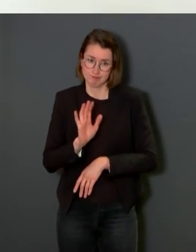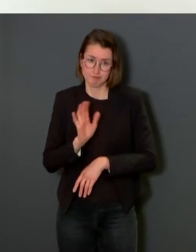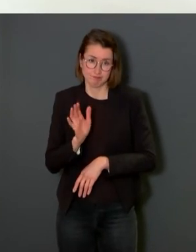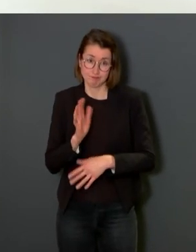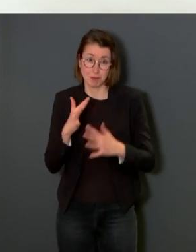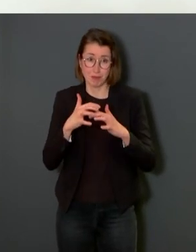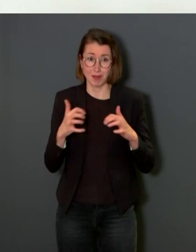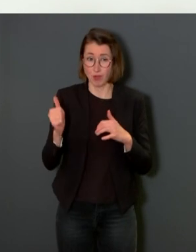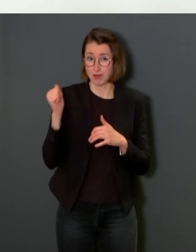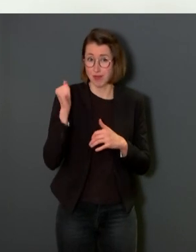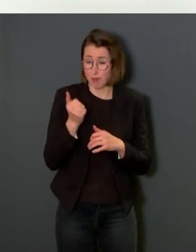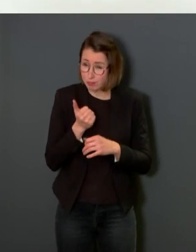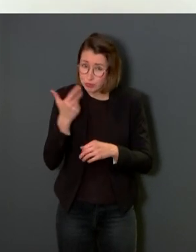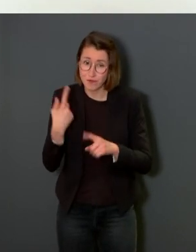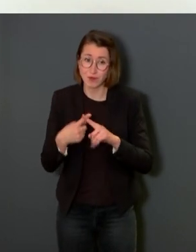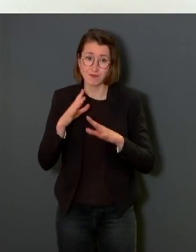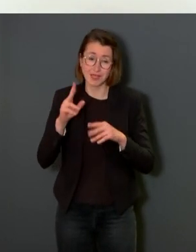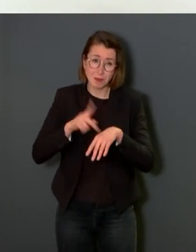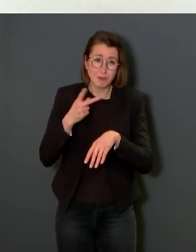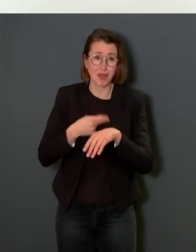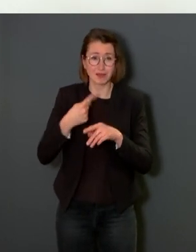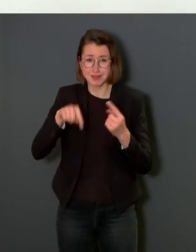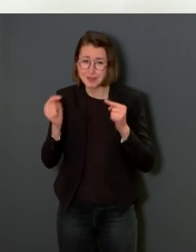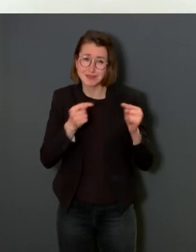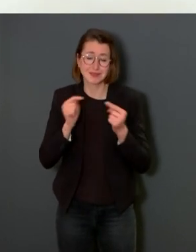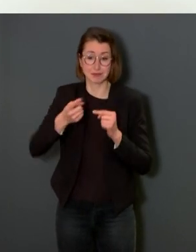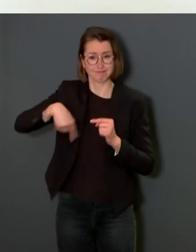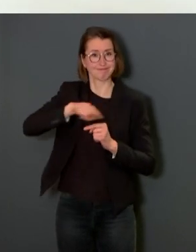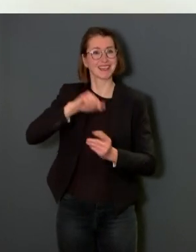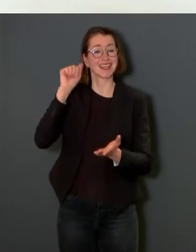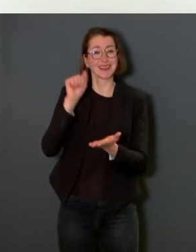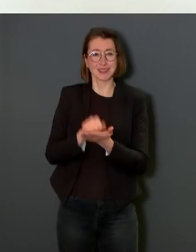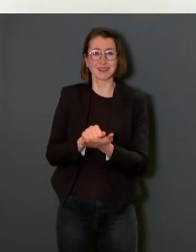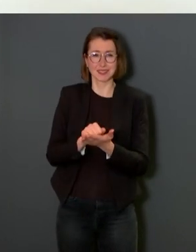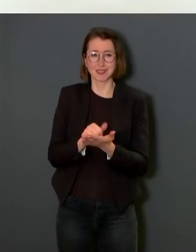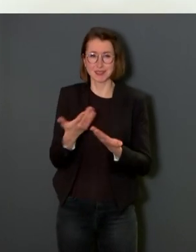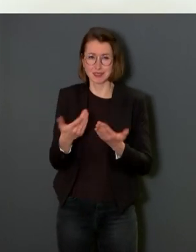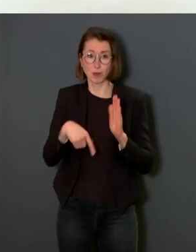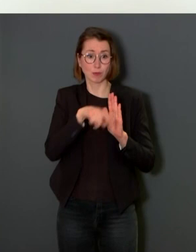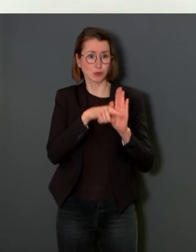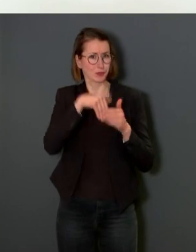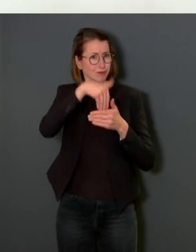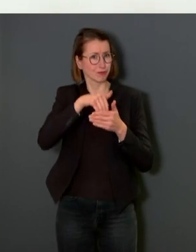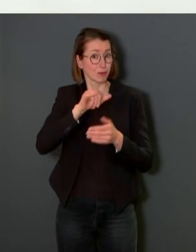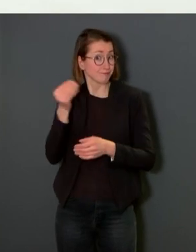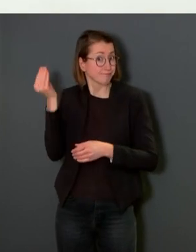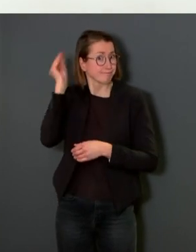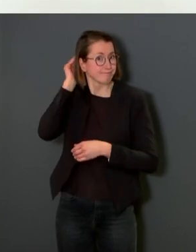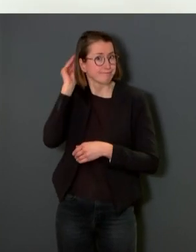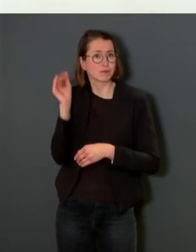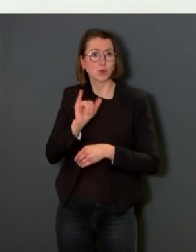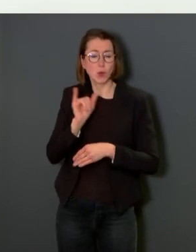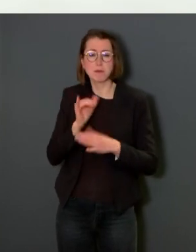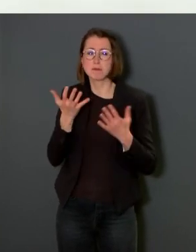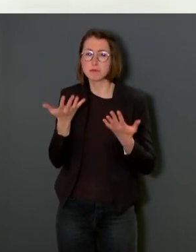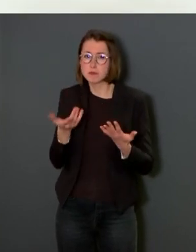hier, dans les décisions qu'on prend, la soutenabilité et le bien-être dans le